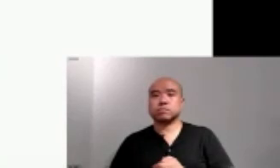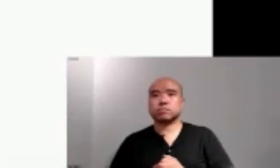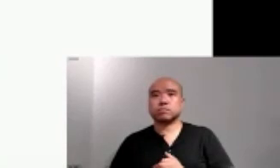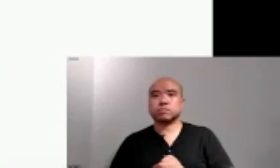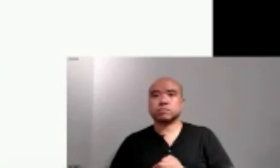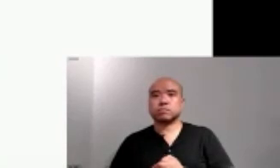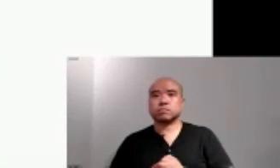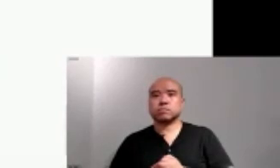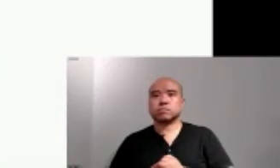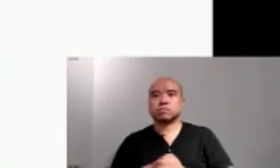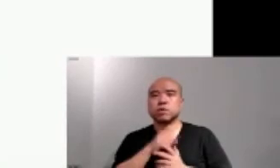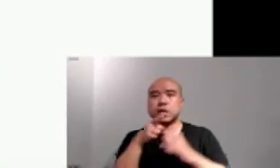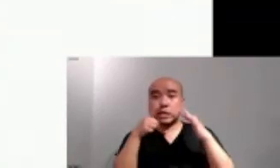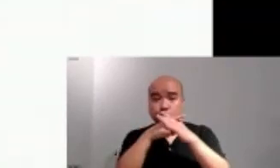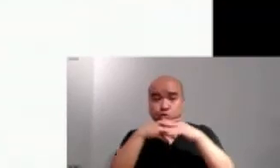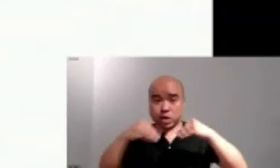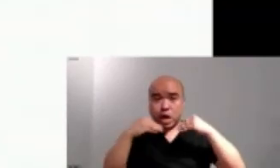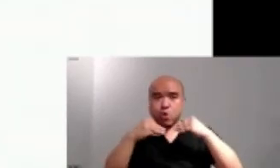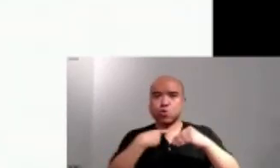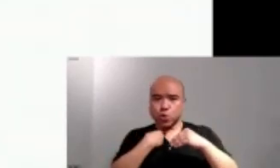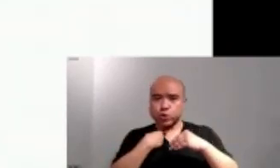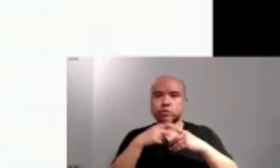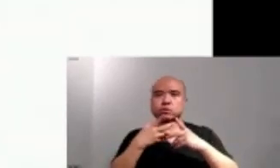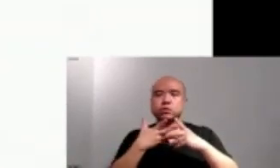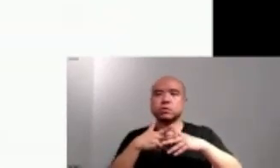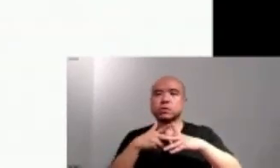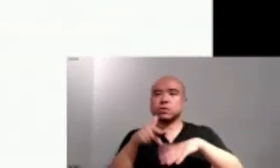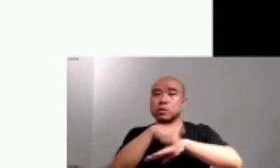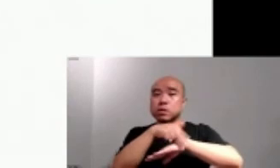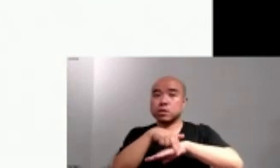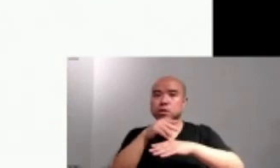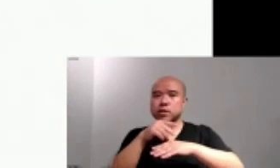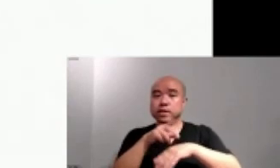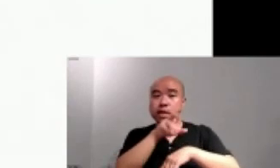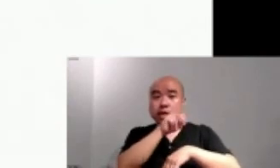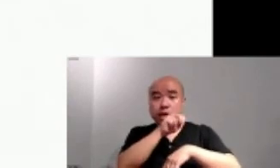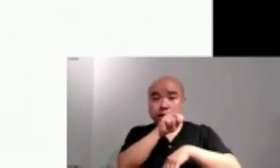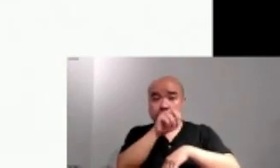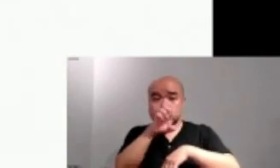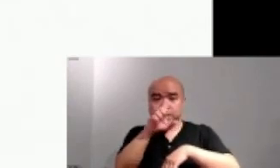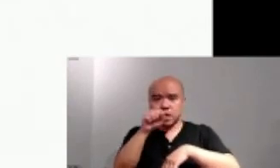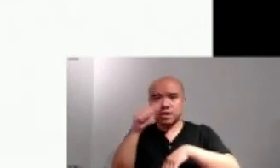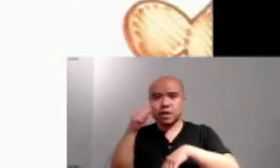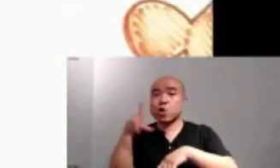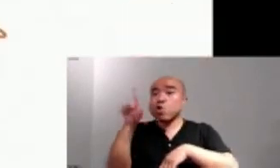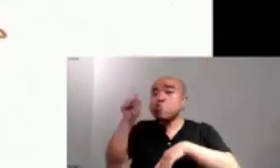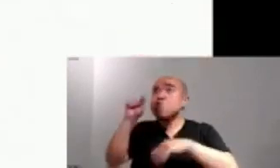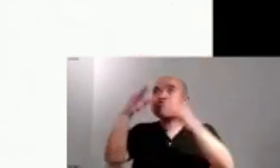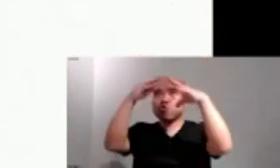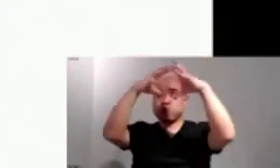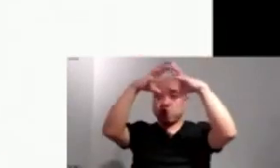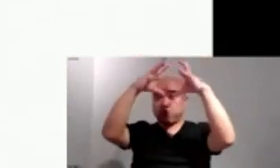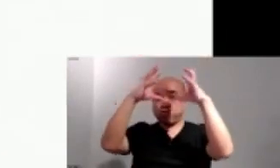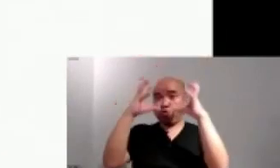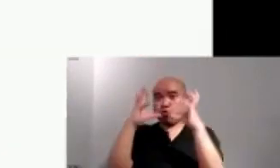NEST 是为有特殊教育需要群体而设的应用程式。NEST 的意思就是雀巢，一个培育生命成